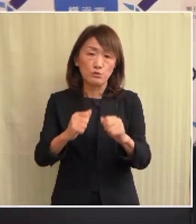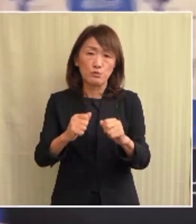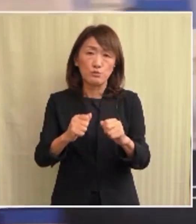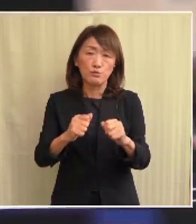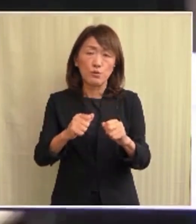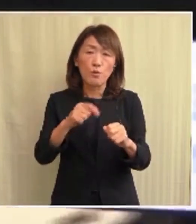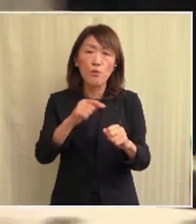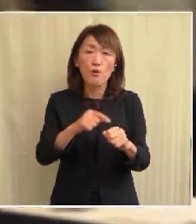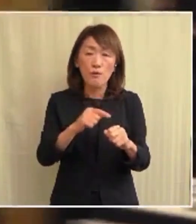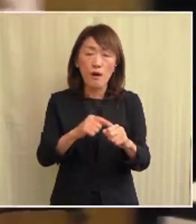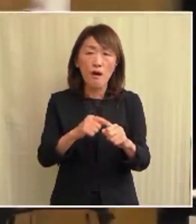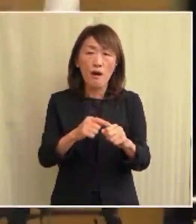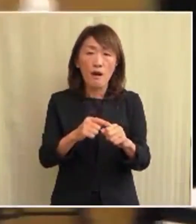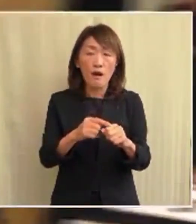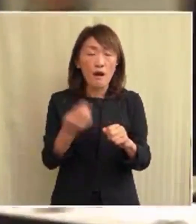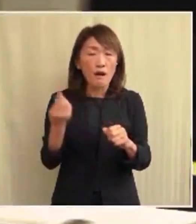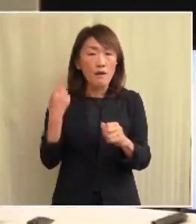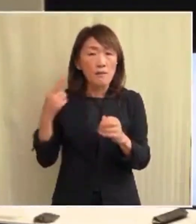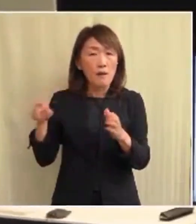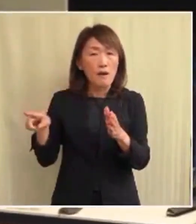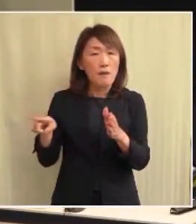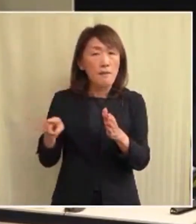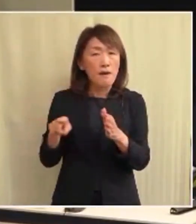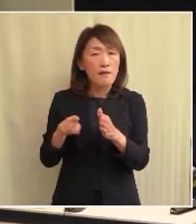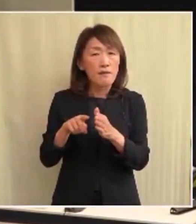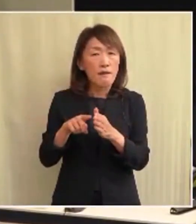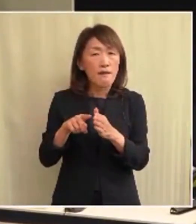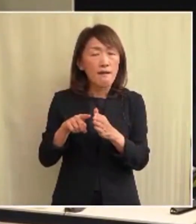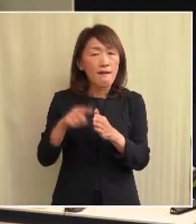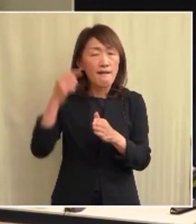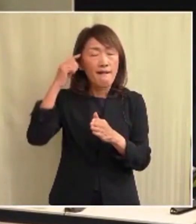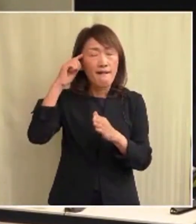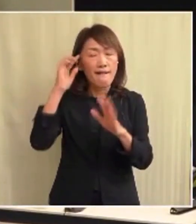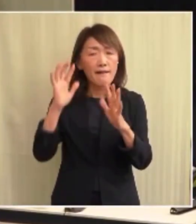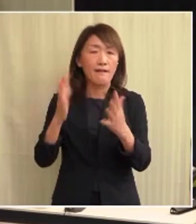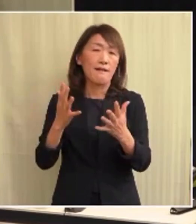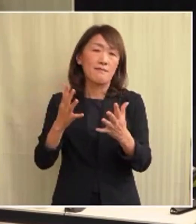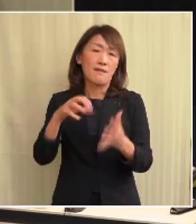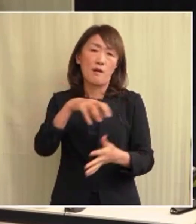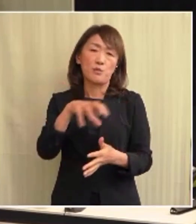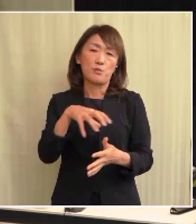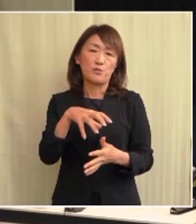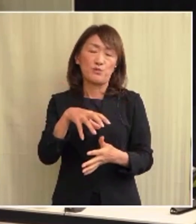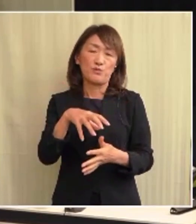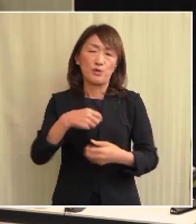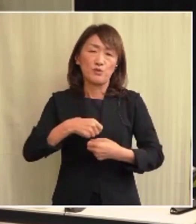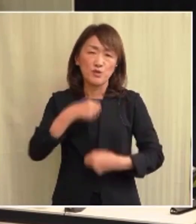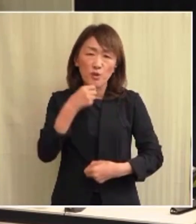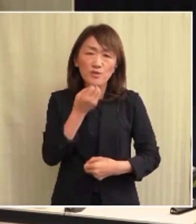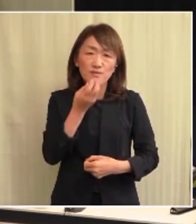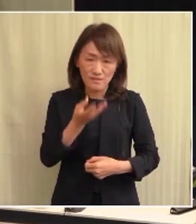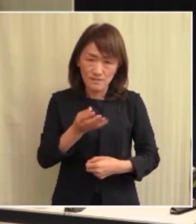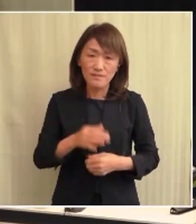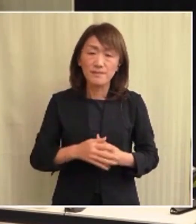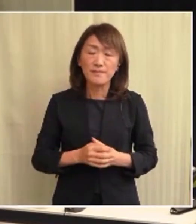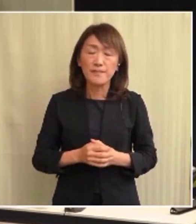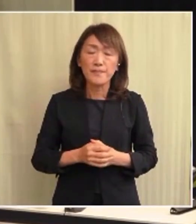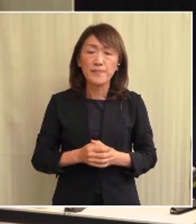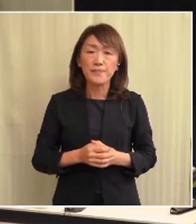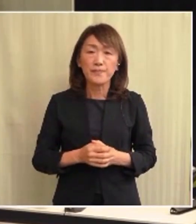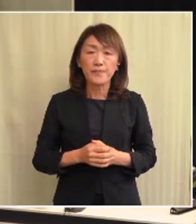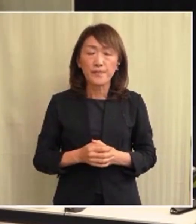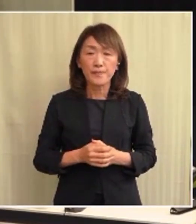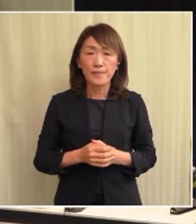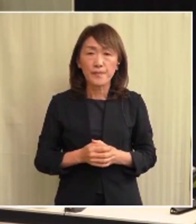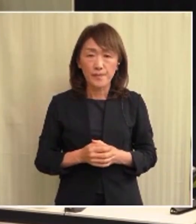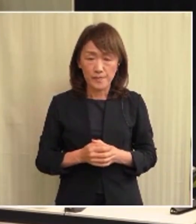かこれまであんまり考えてこなかった部分が正直ございますので、なん